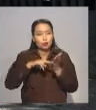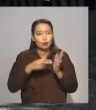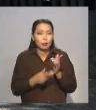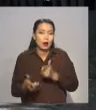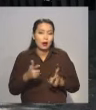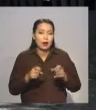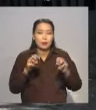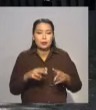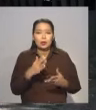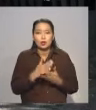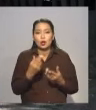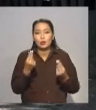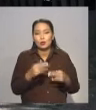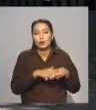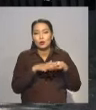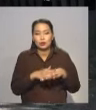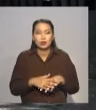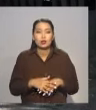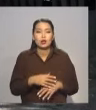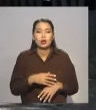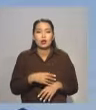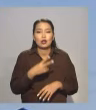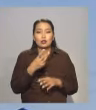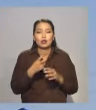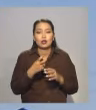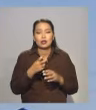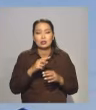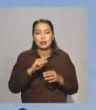әзірленген. Бұған бюджеттен 2,8 миллиард